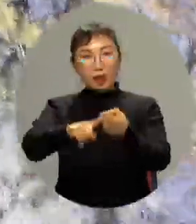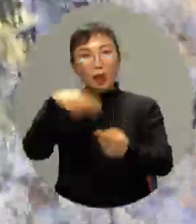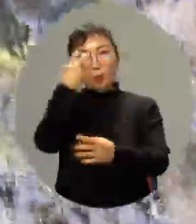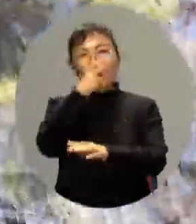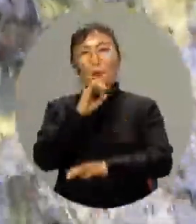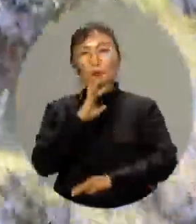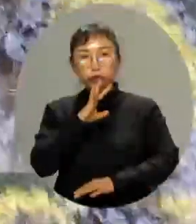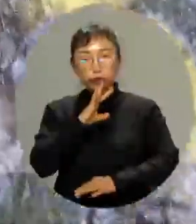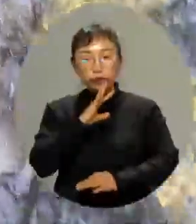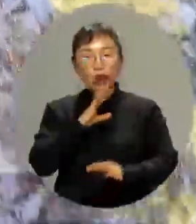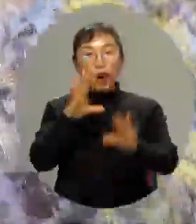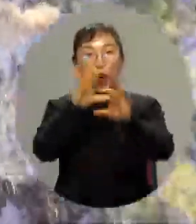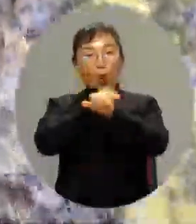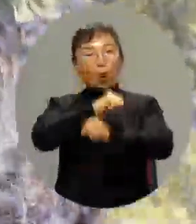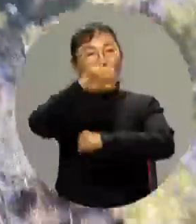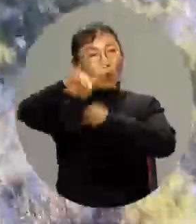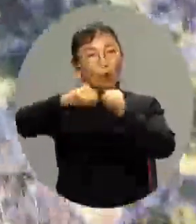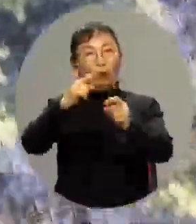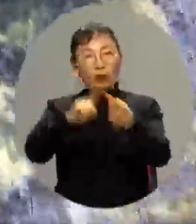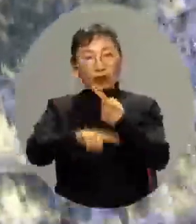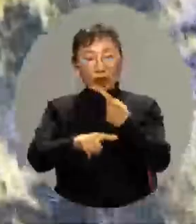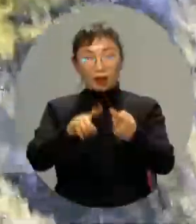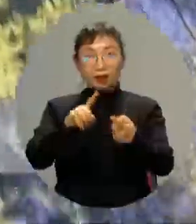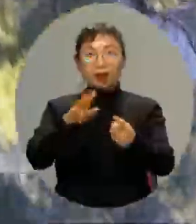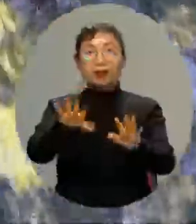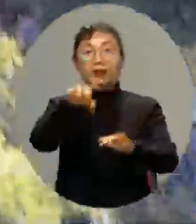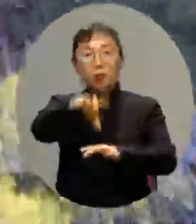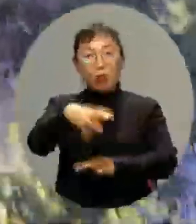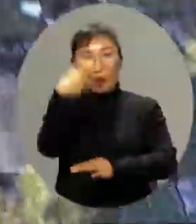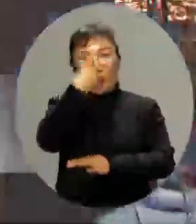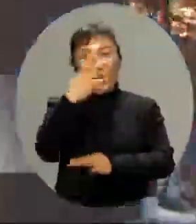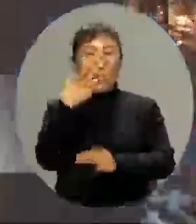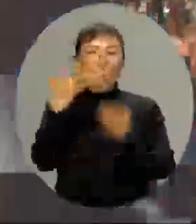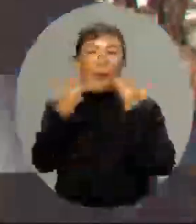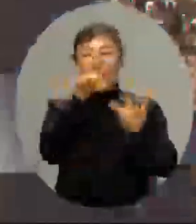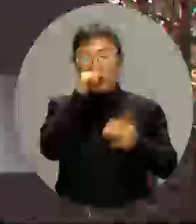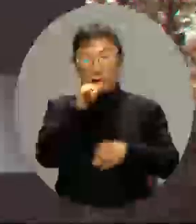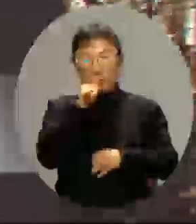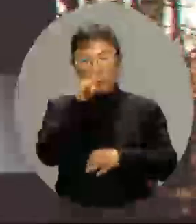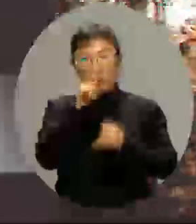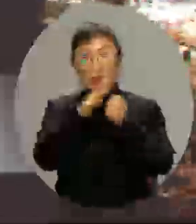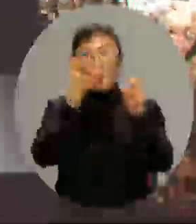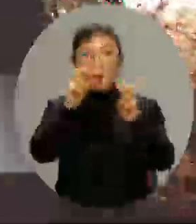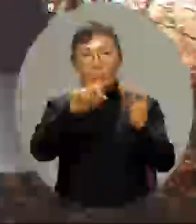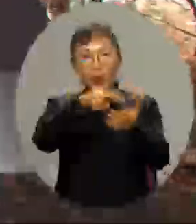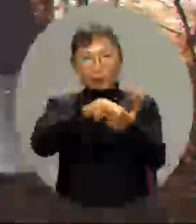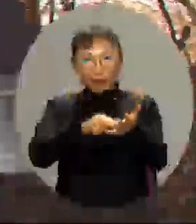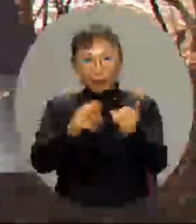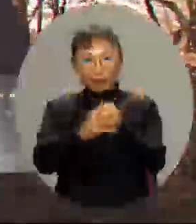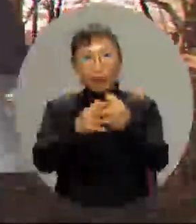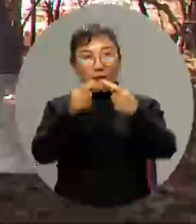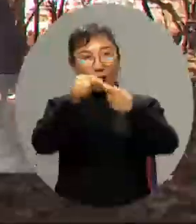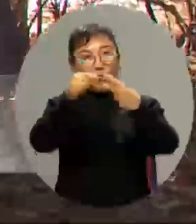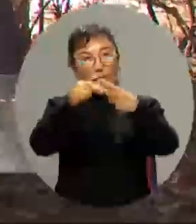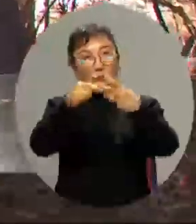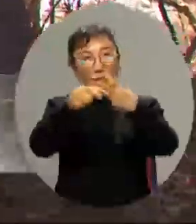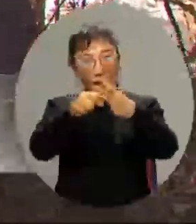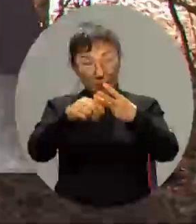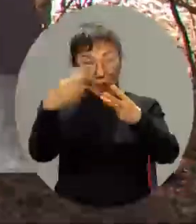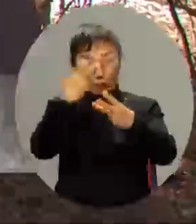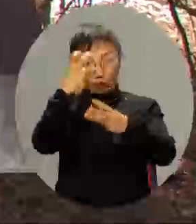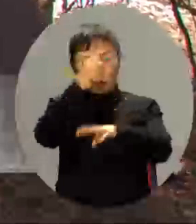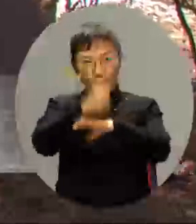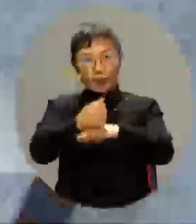뿐 멸종위기 종 서식에 대한 현장 조사는 실시하지 않았습니다. 업체 측의 세 차례 조사 중 1차 조사가